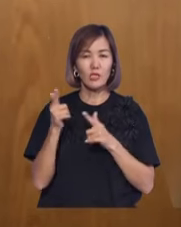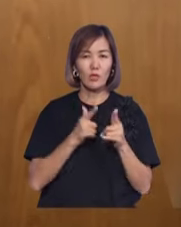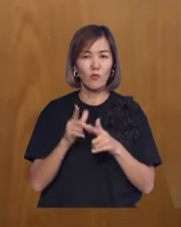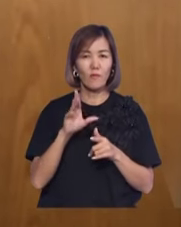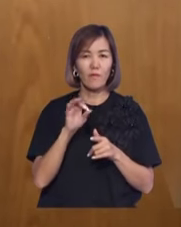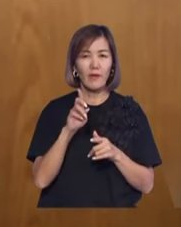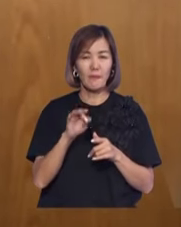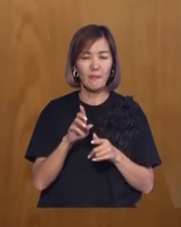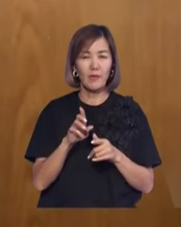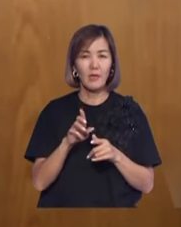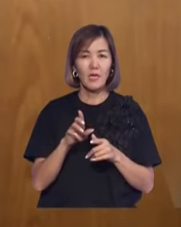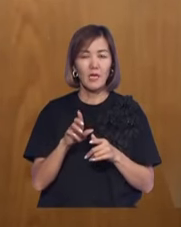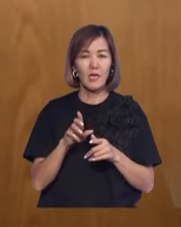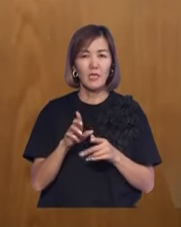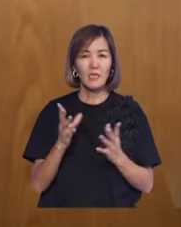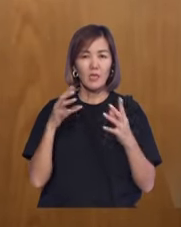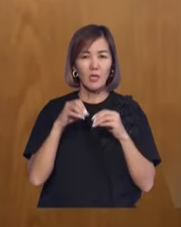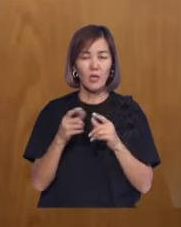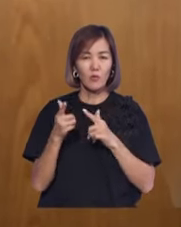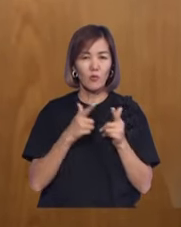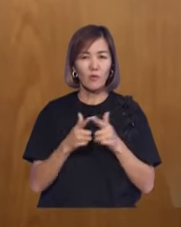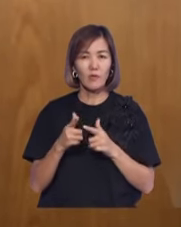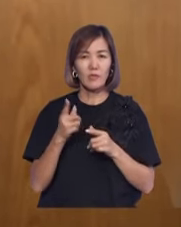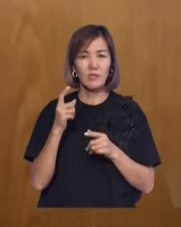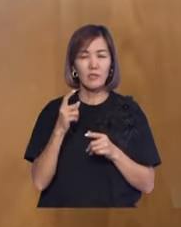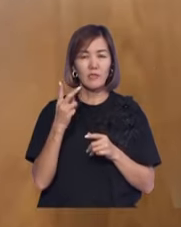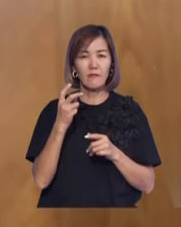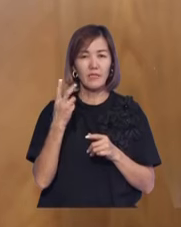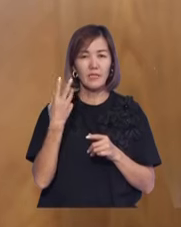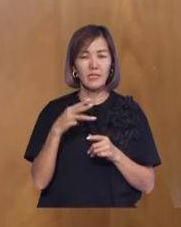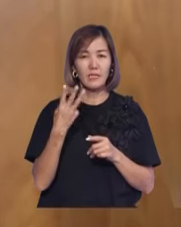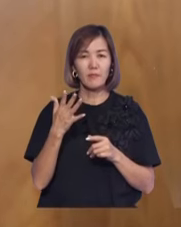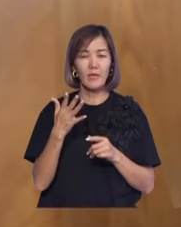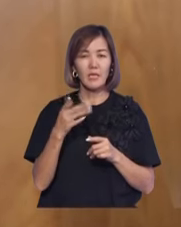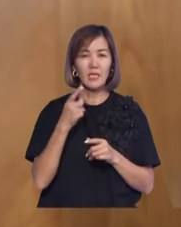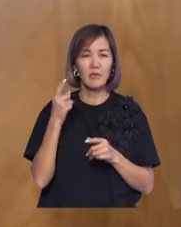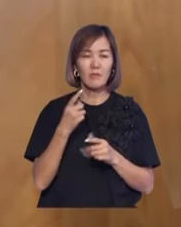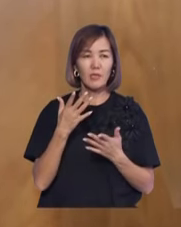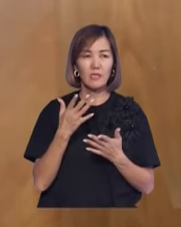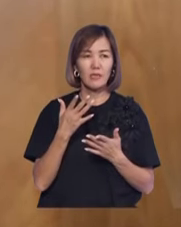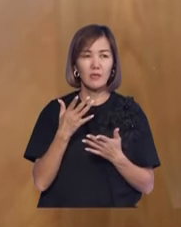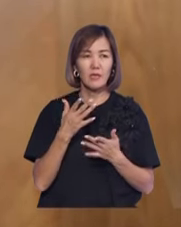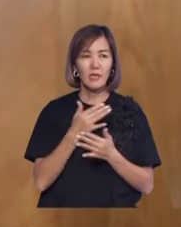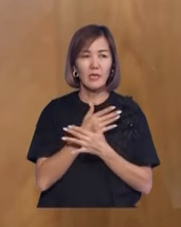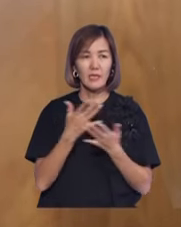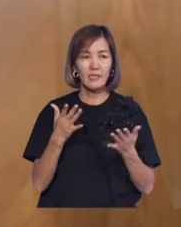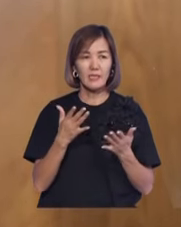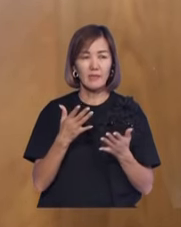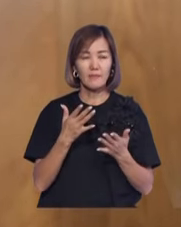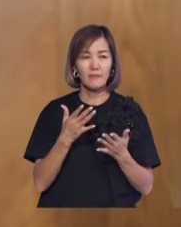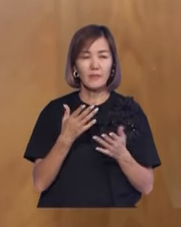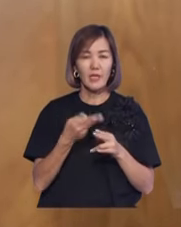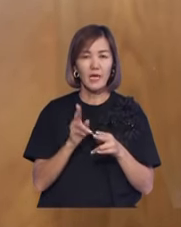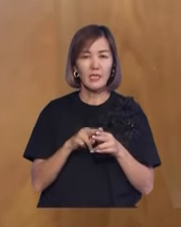вейпов, наполненных табачной смесью, 235 литров химических веществ, глицерина, пропиленгликоля и ароматизаторов,